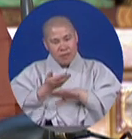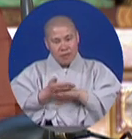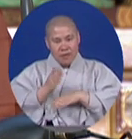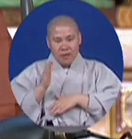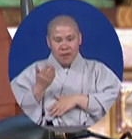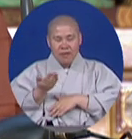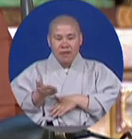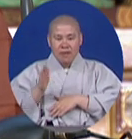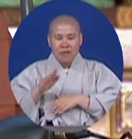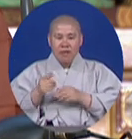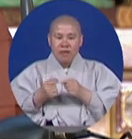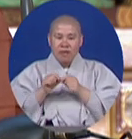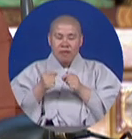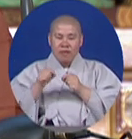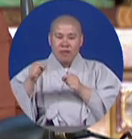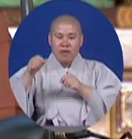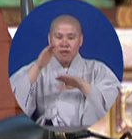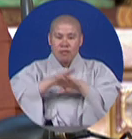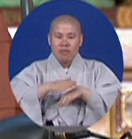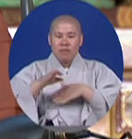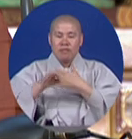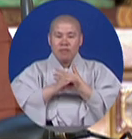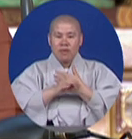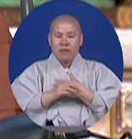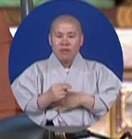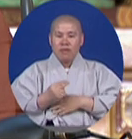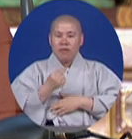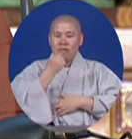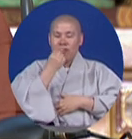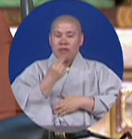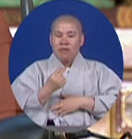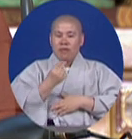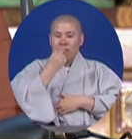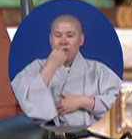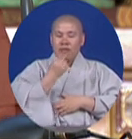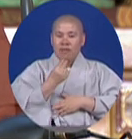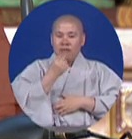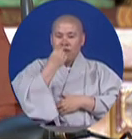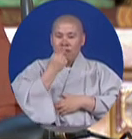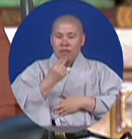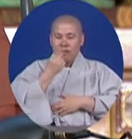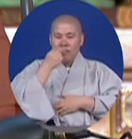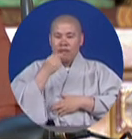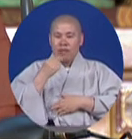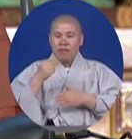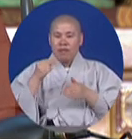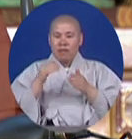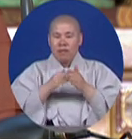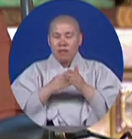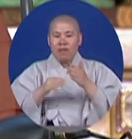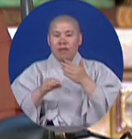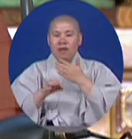그래서 이제 오래되면 숨이 다 진 다음에는 어찌 될까요?